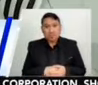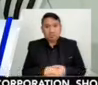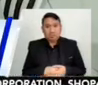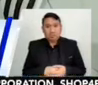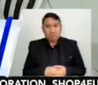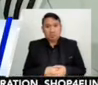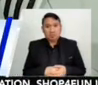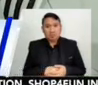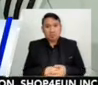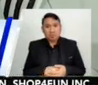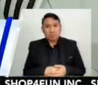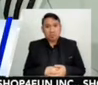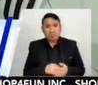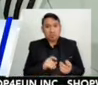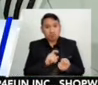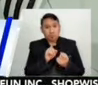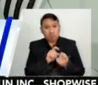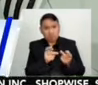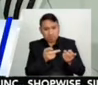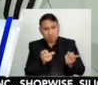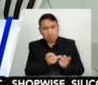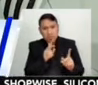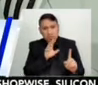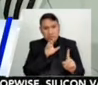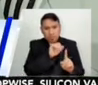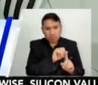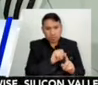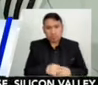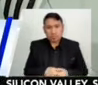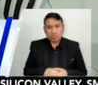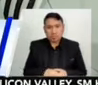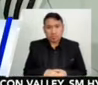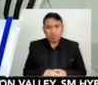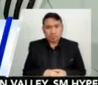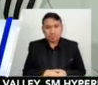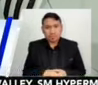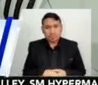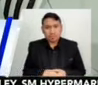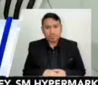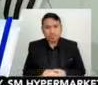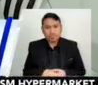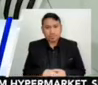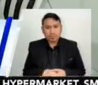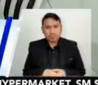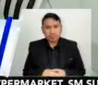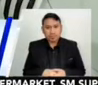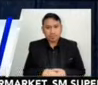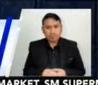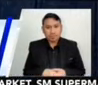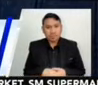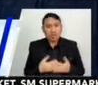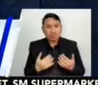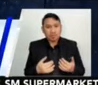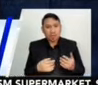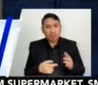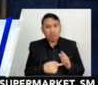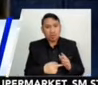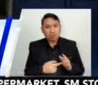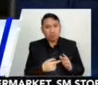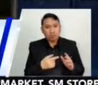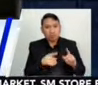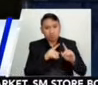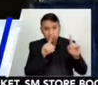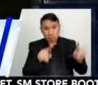location and from there ah They were able to effect the warrant of arrest tumangging magbigay ng